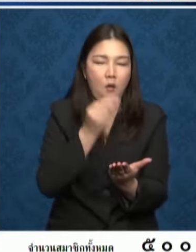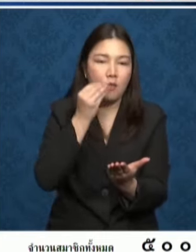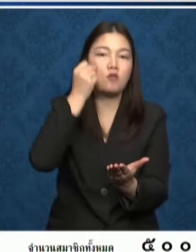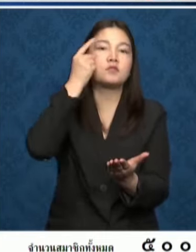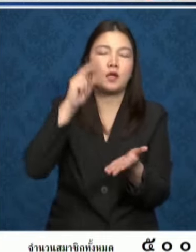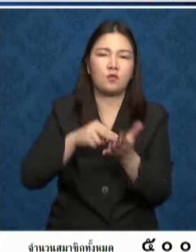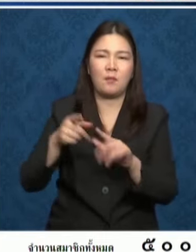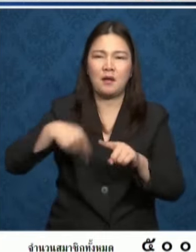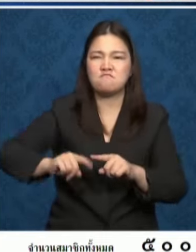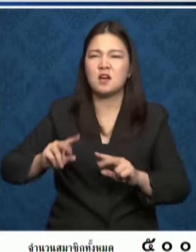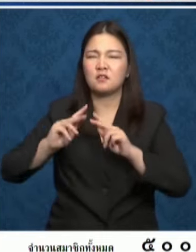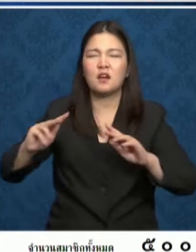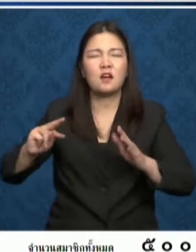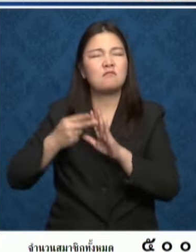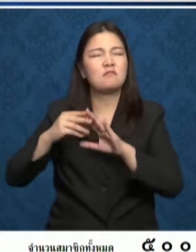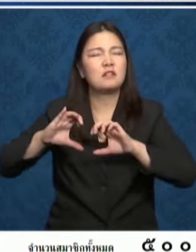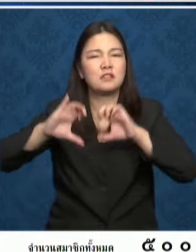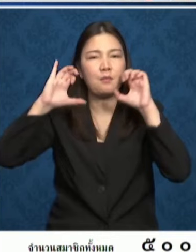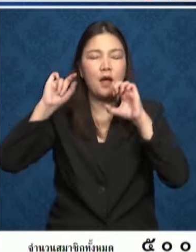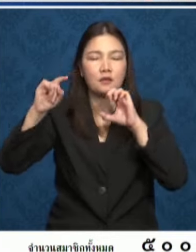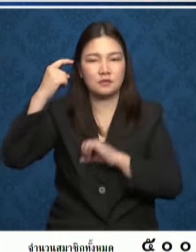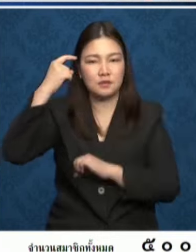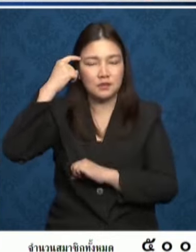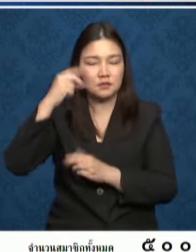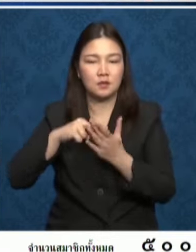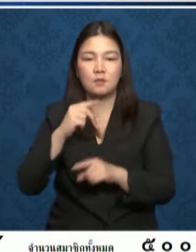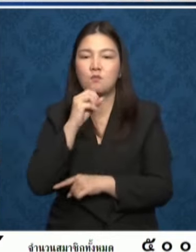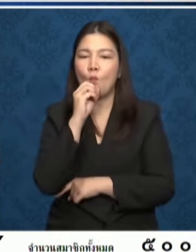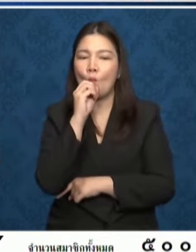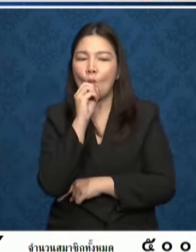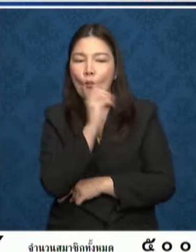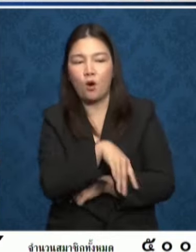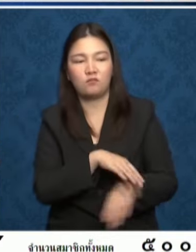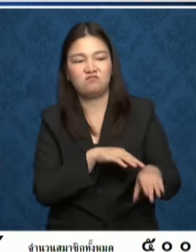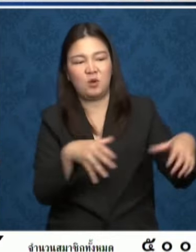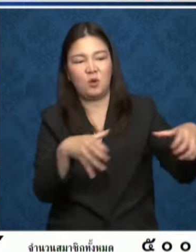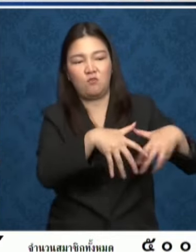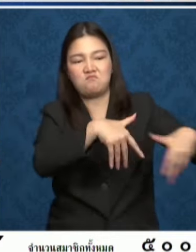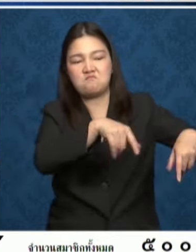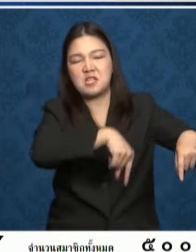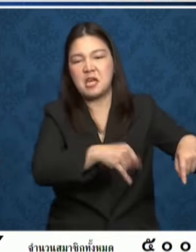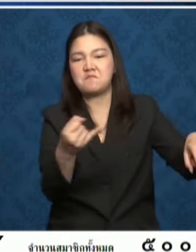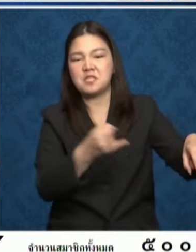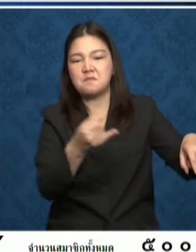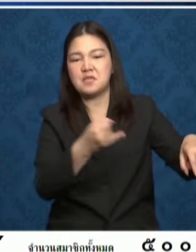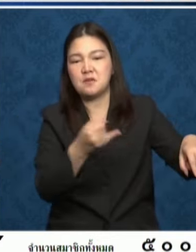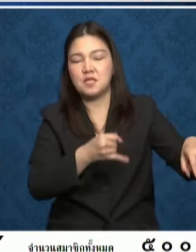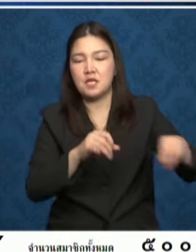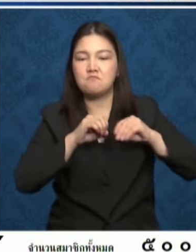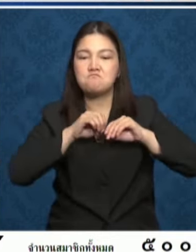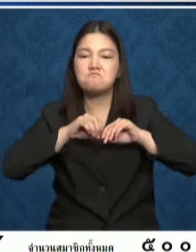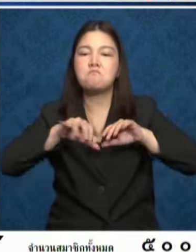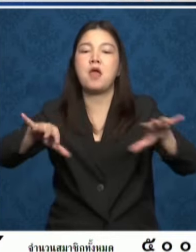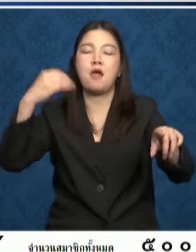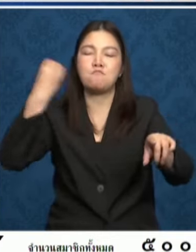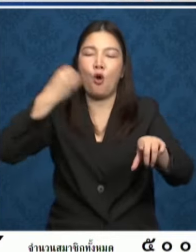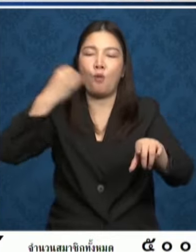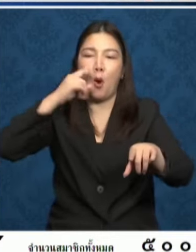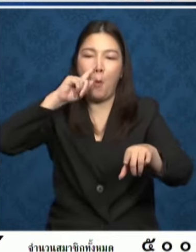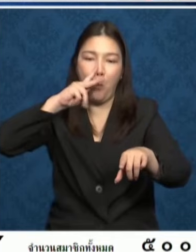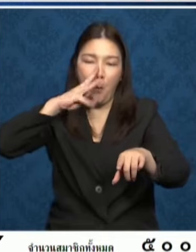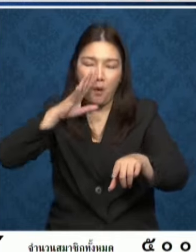อำนาจเมื่อตอกย้ำบ่อยๆสังคมไทยก็ซึมทรับว่าสิ่งเหล่านี้เป็นความจริงนะครับทำ